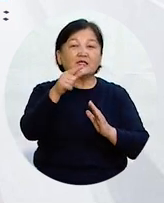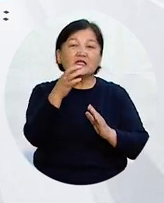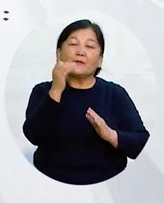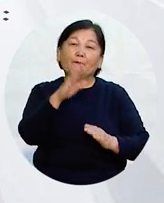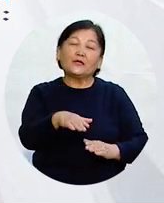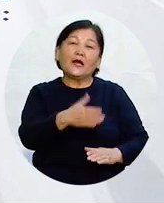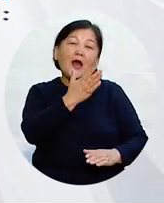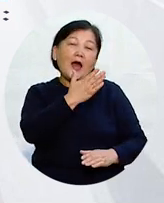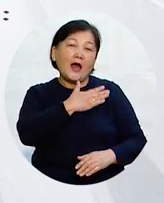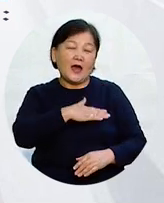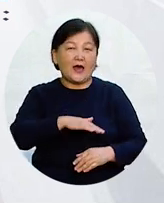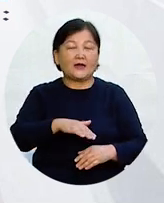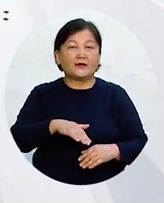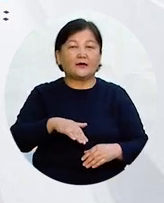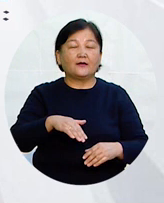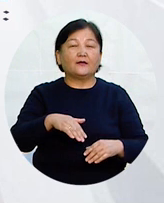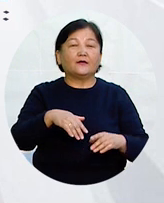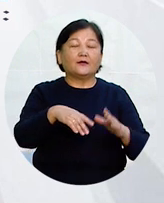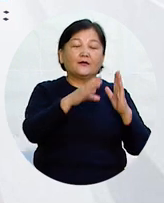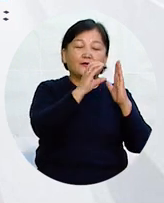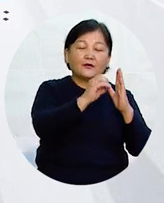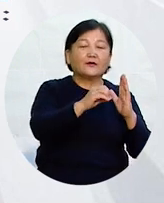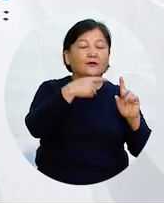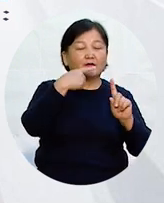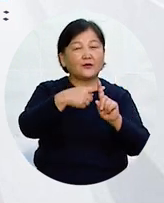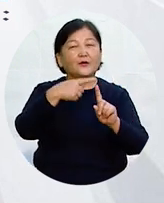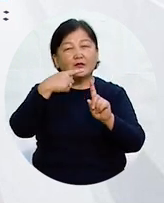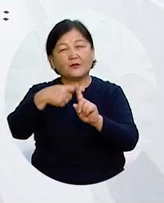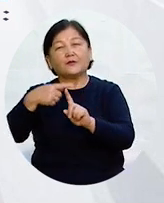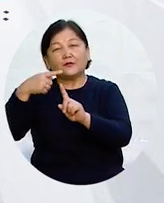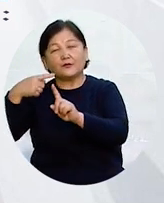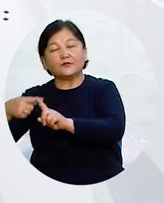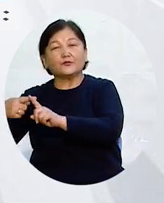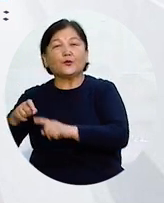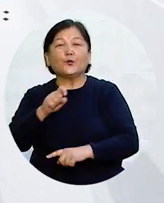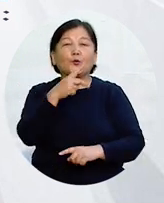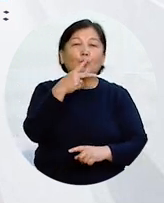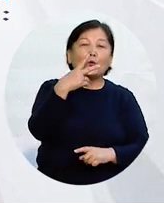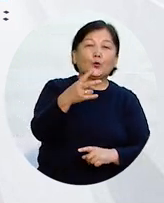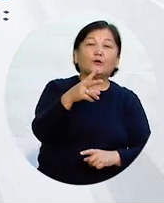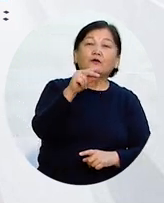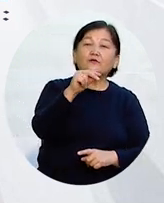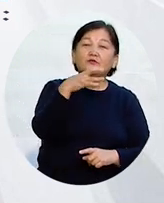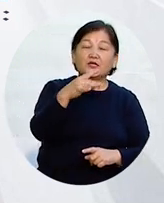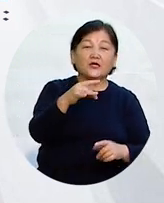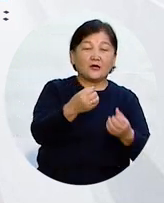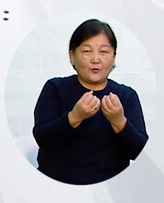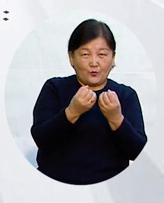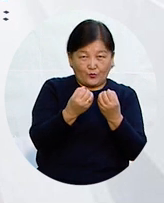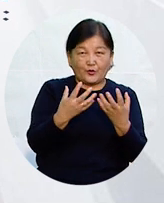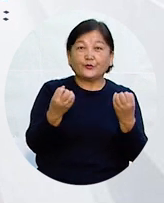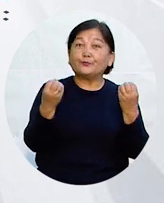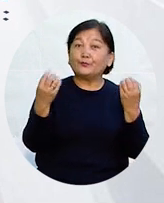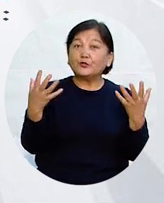хайр, нэмж бичигдэх бүр хүн чанар, улам баяцсаар байгааг багш